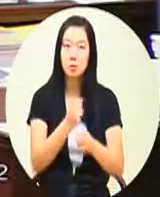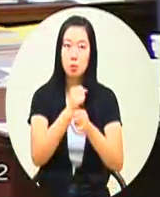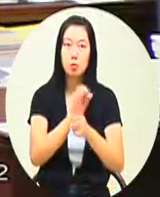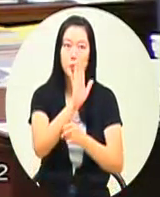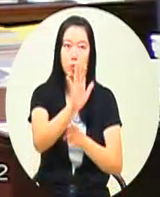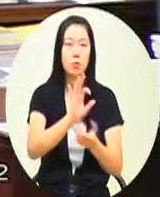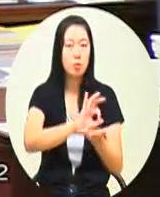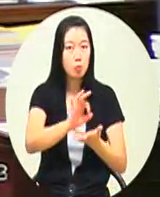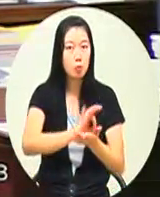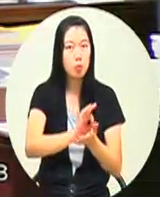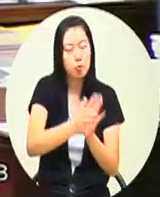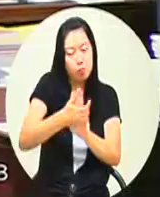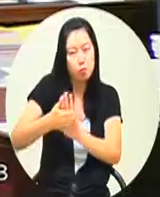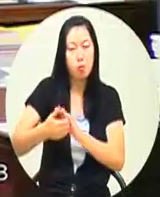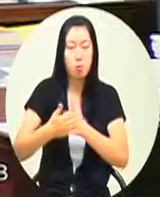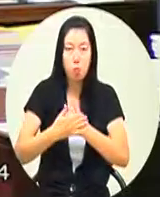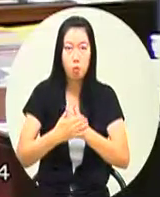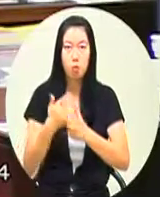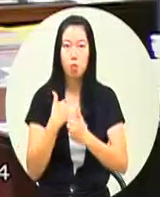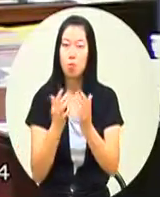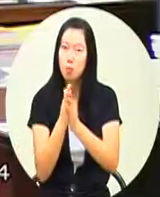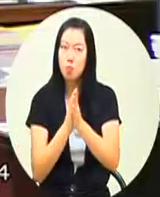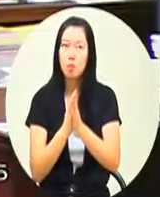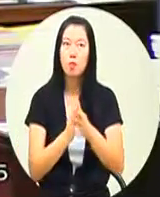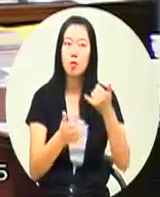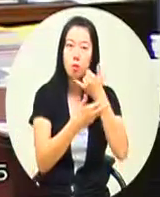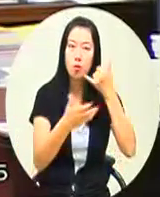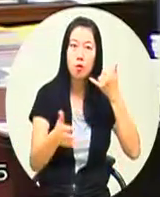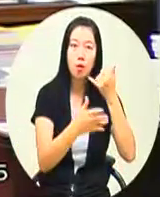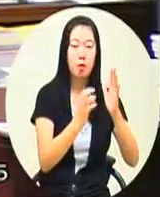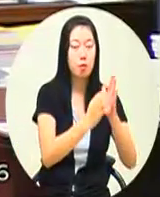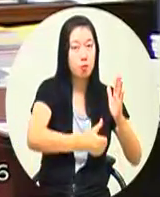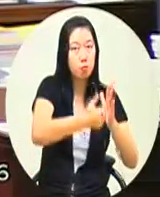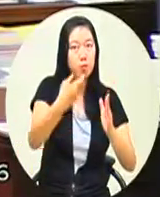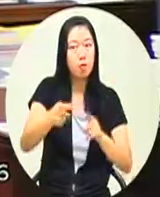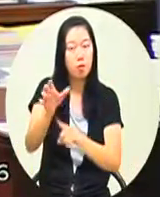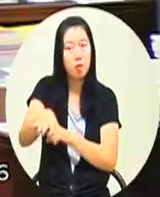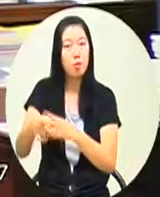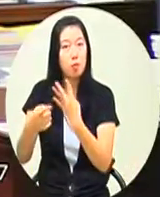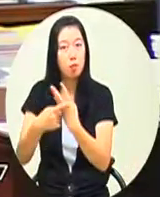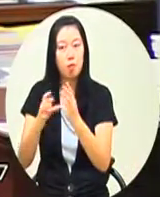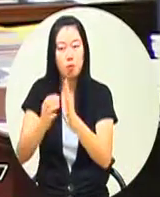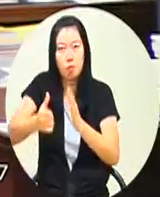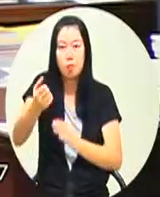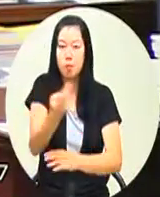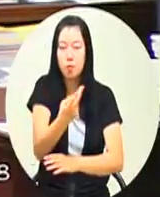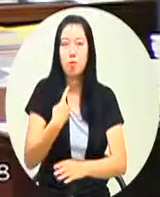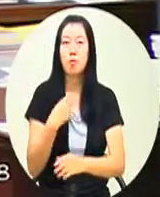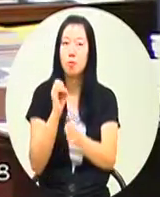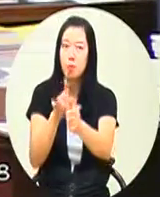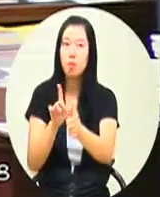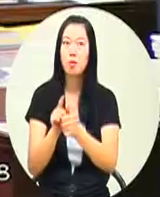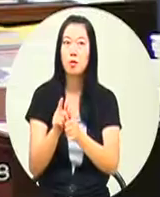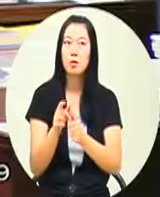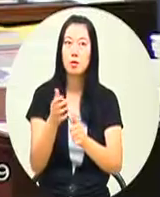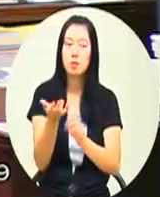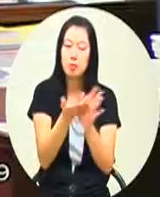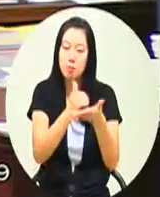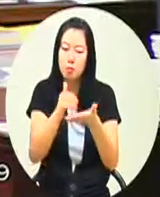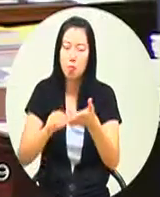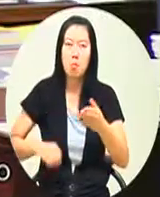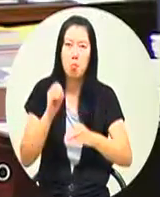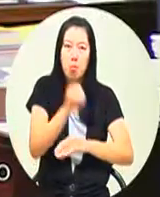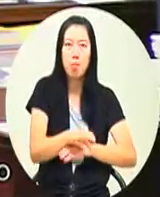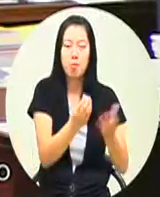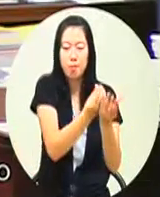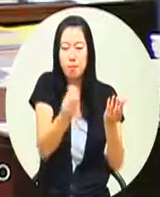是要拜托海洋局长跟农业局长啦吼。我们真的是要再做一些更科学的方法，编一点点，可能南山的零